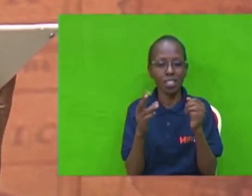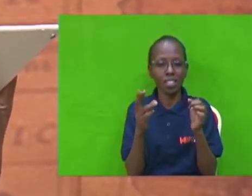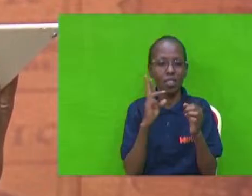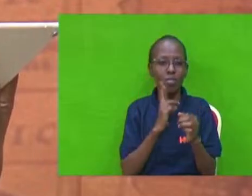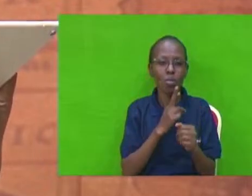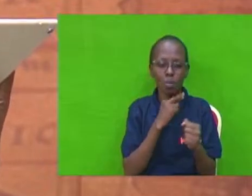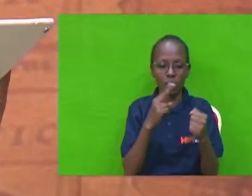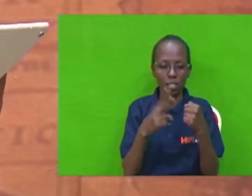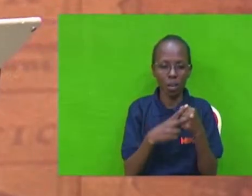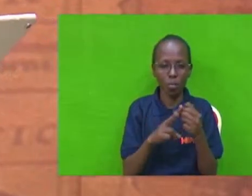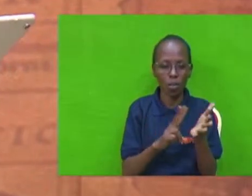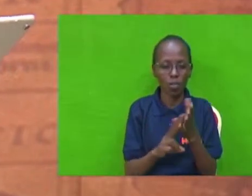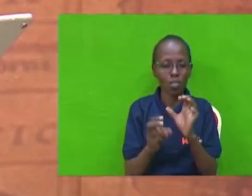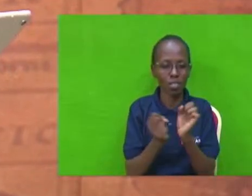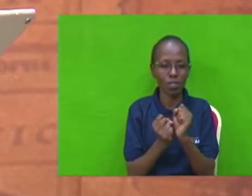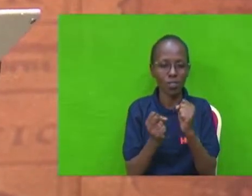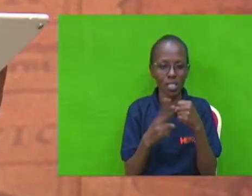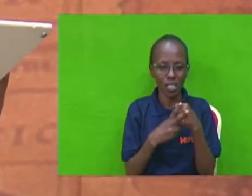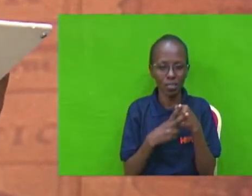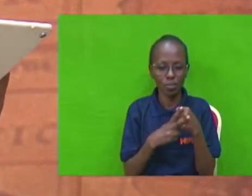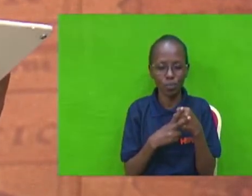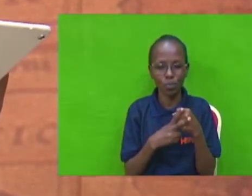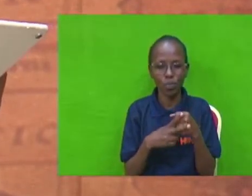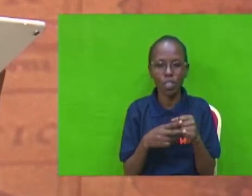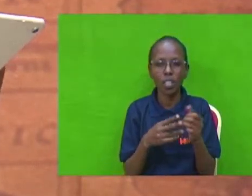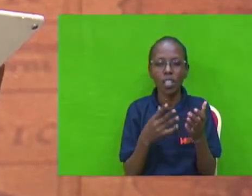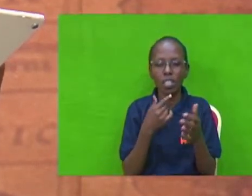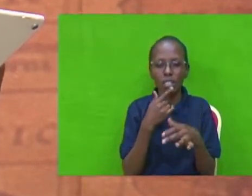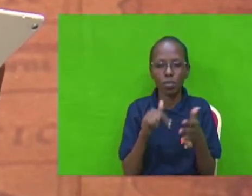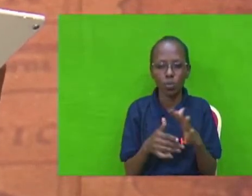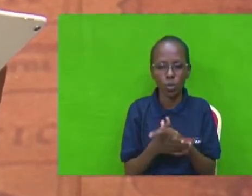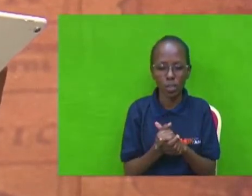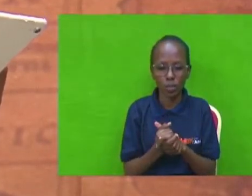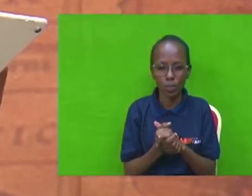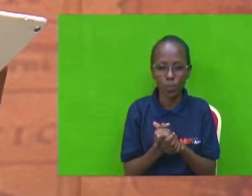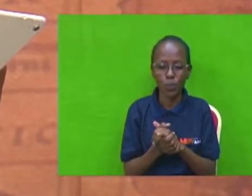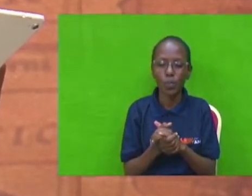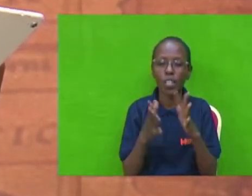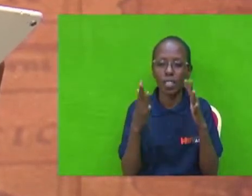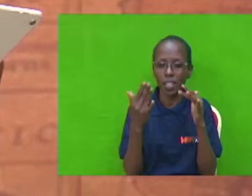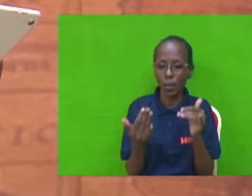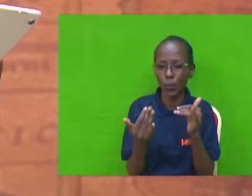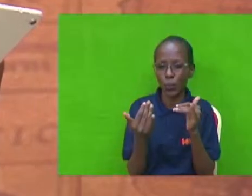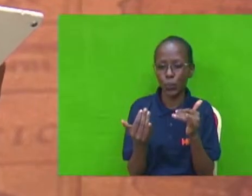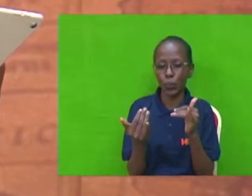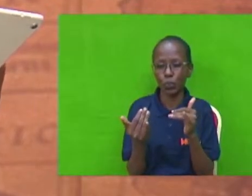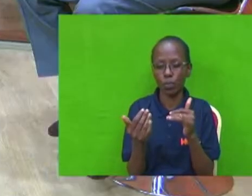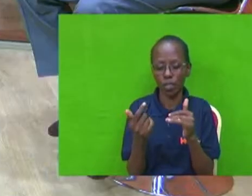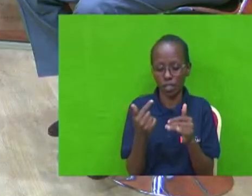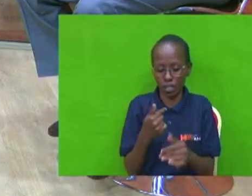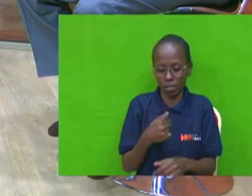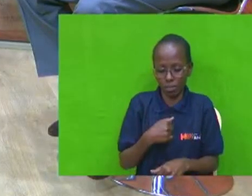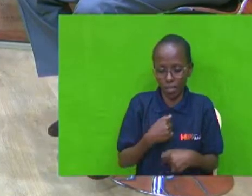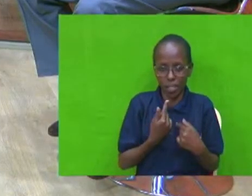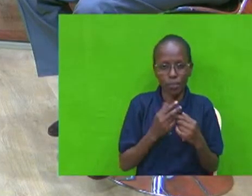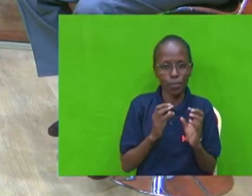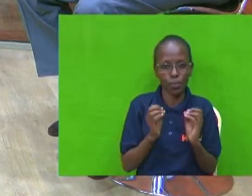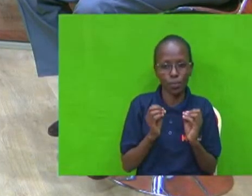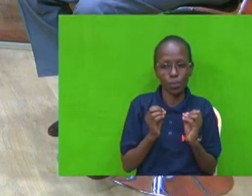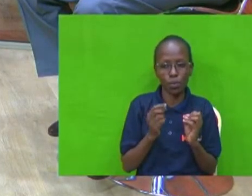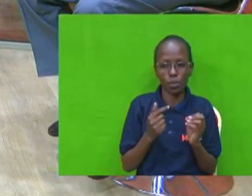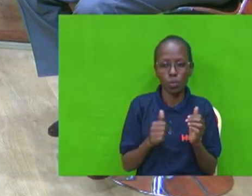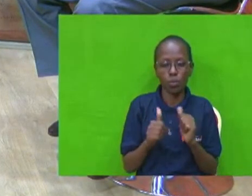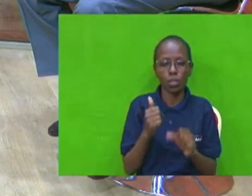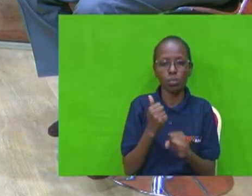Hapo tumeona 7:17. Warumi. Niko hapo inasema. Basi sasa si mimi nafsi yangu nayotenda